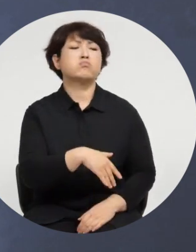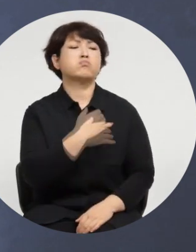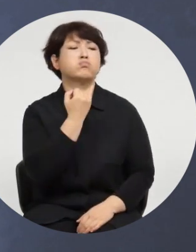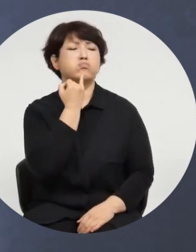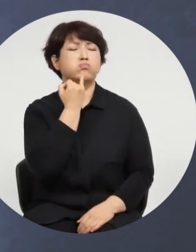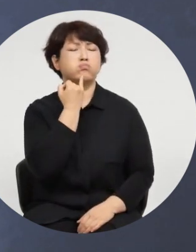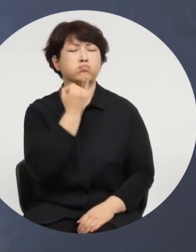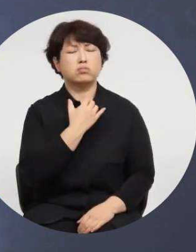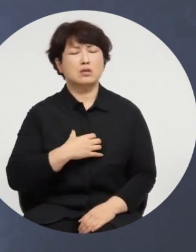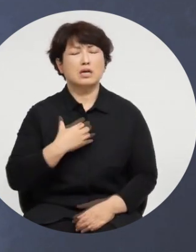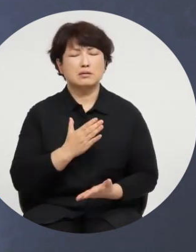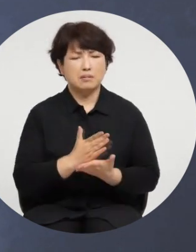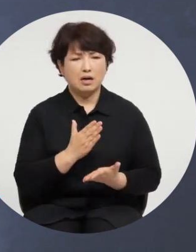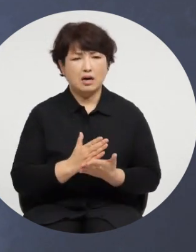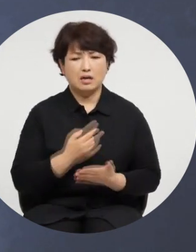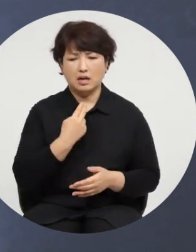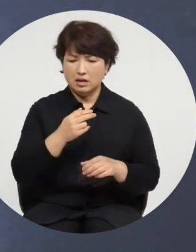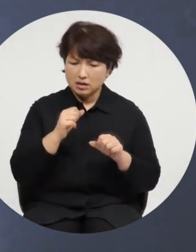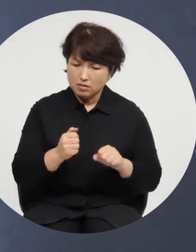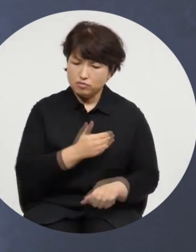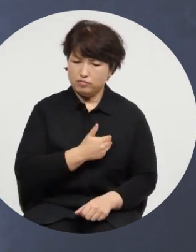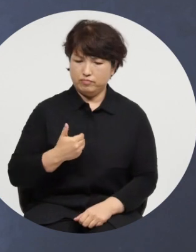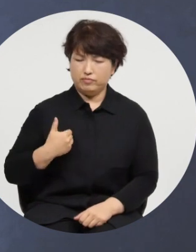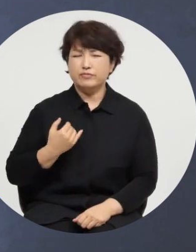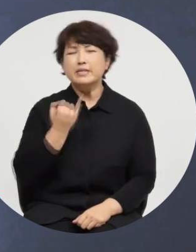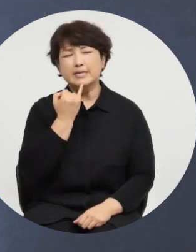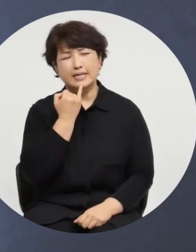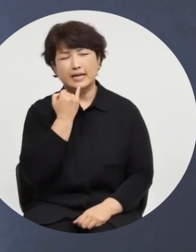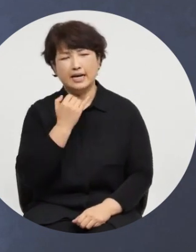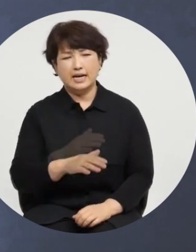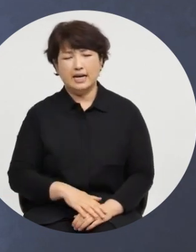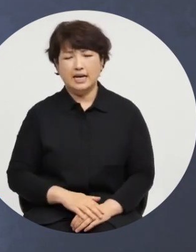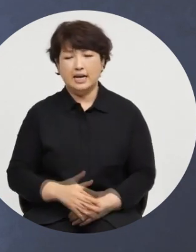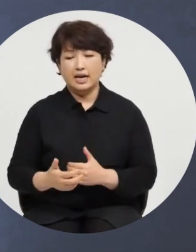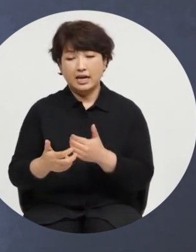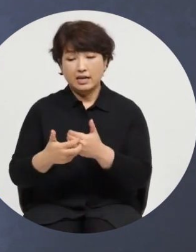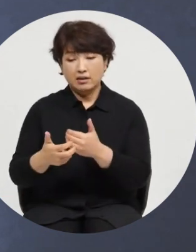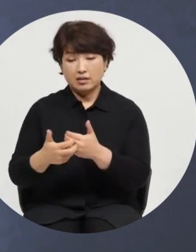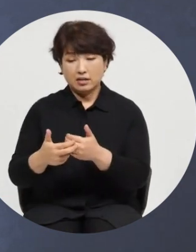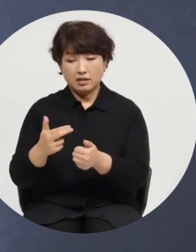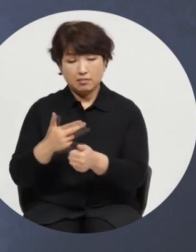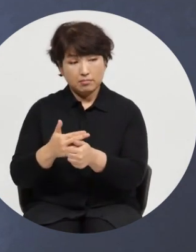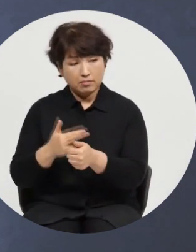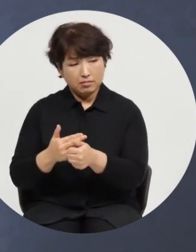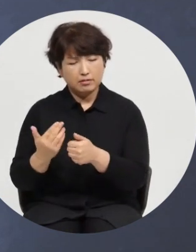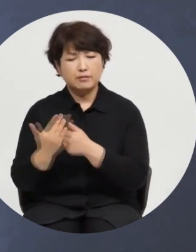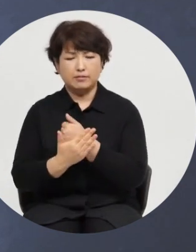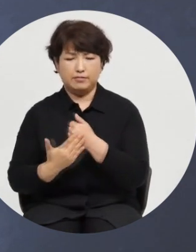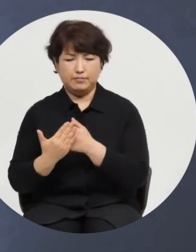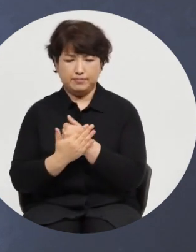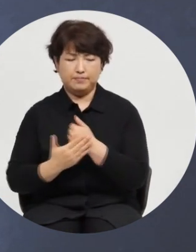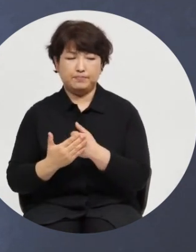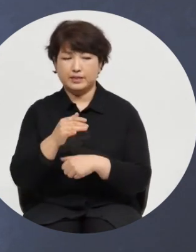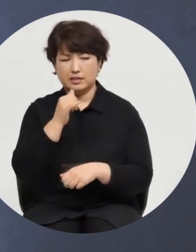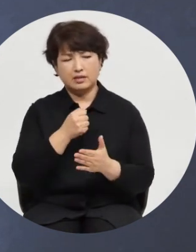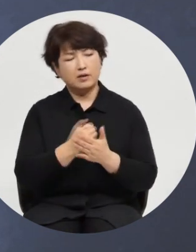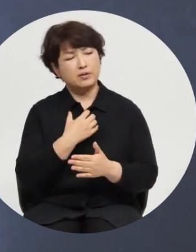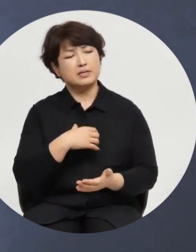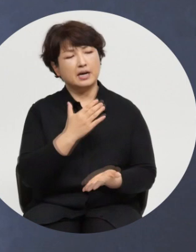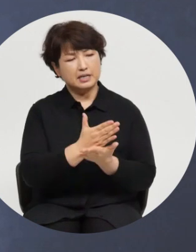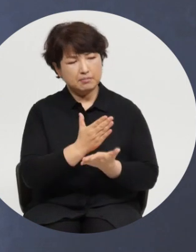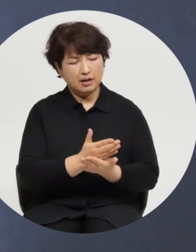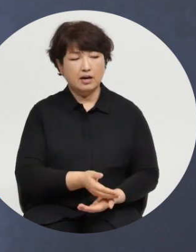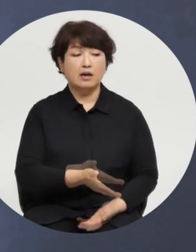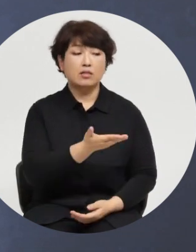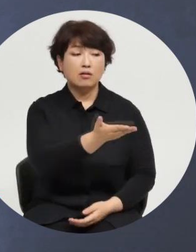어떡하나 이런 하이고 걱정마라 내 살 만큼 다 살았고 괜찮은 책인 참 또 사서 님 잘 돌봐 주니깐 어 거지